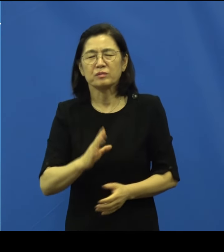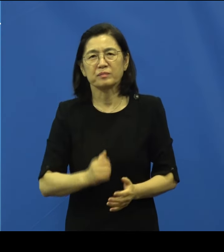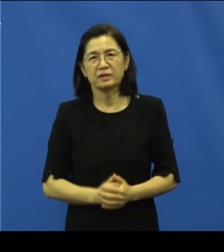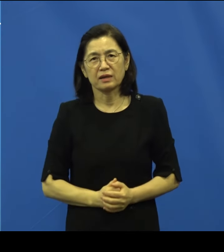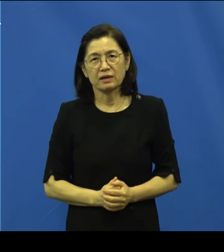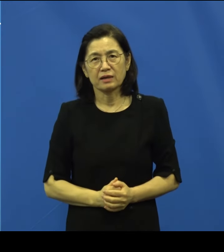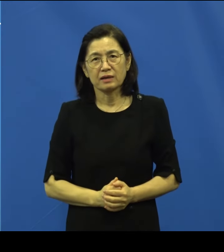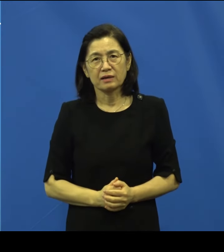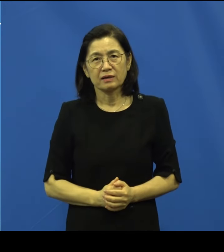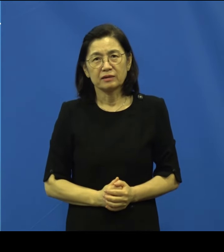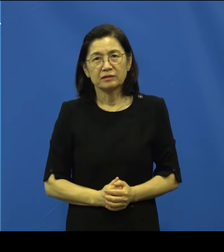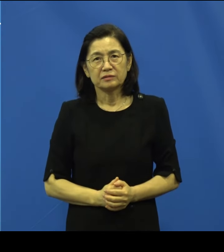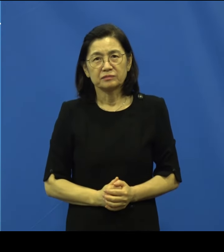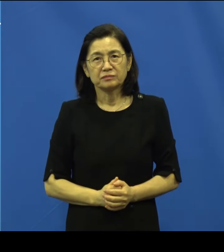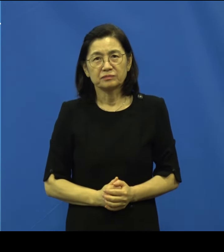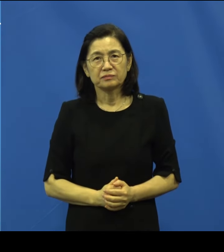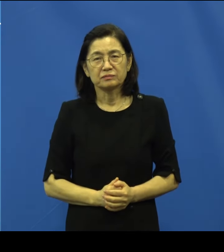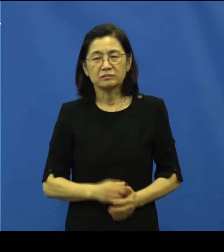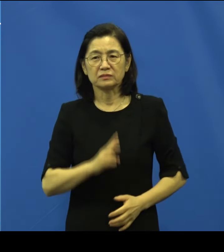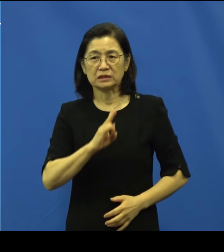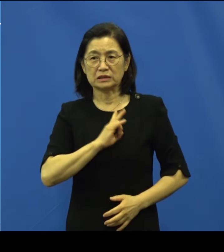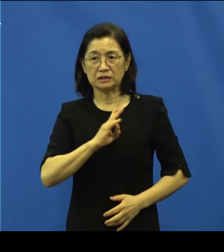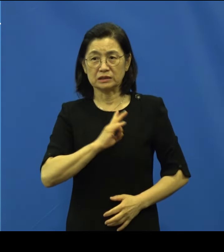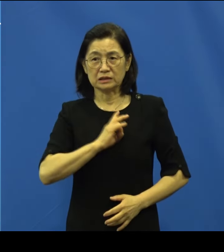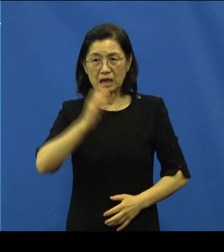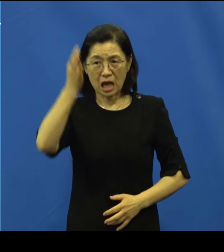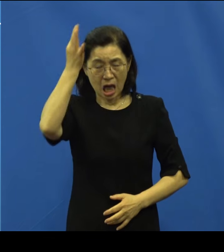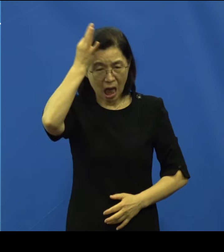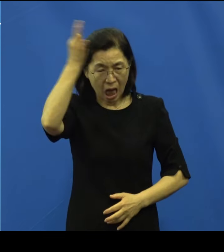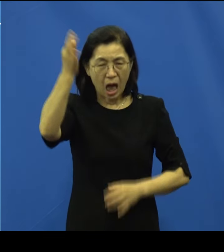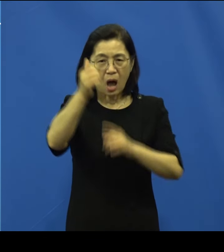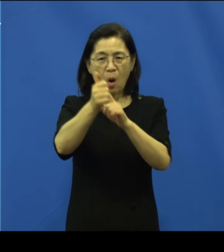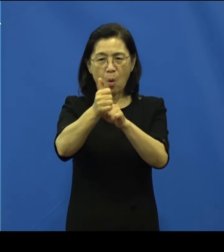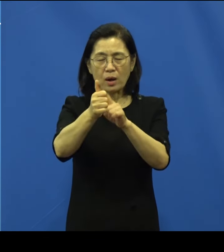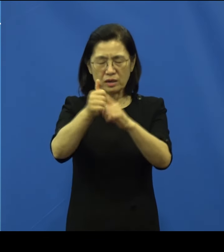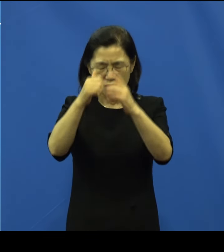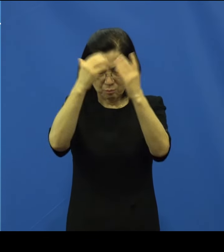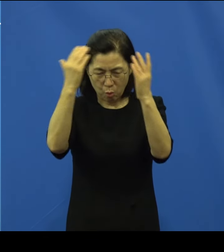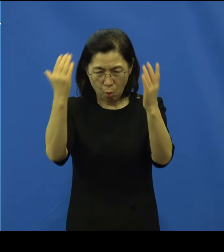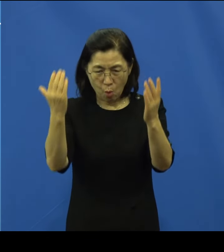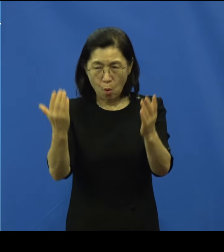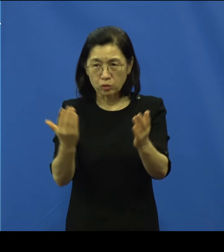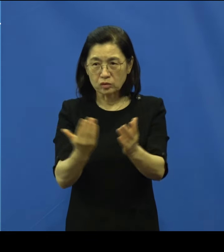것을 중개하는 것은 선지자가 하는 거예요. 왕은 그냥 있는 겁니다.